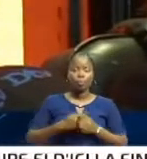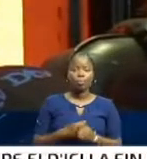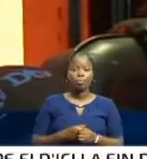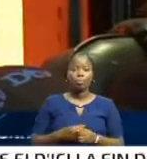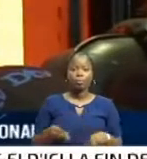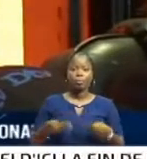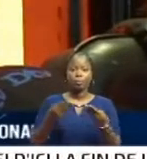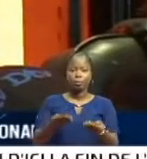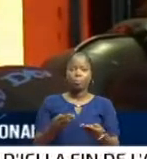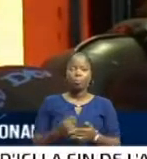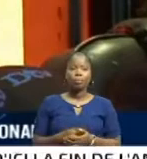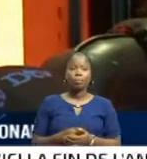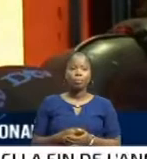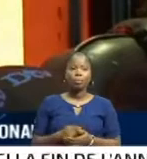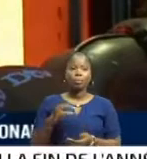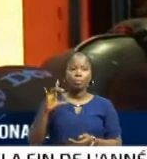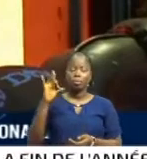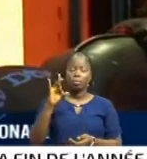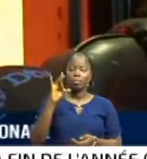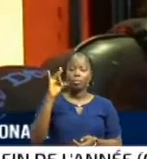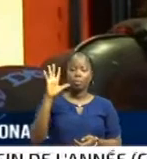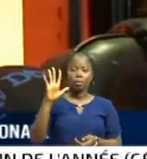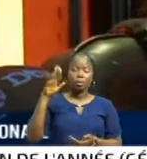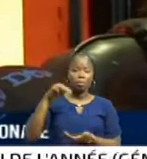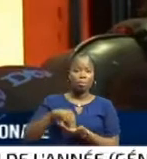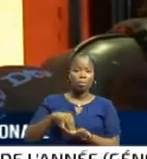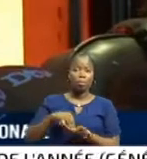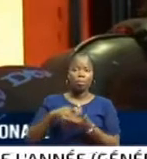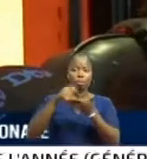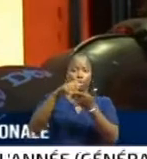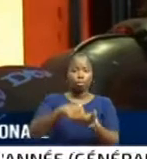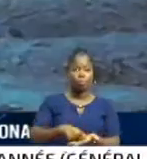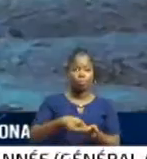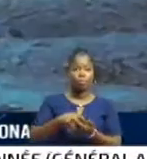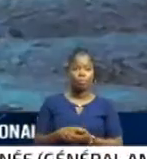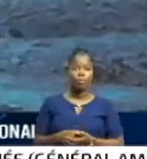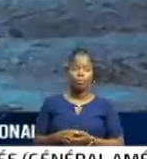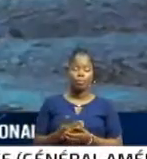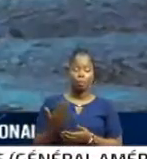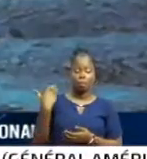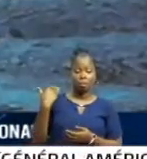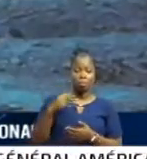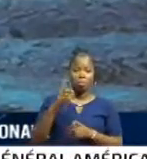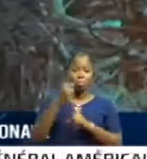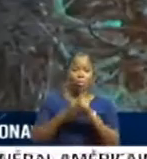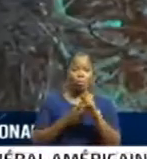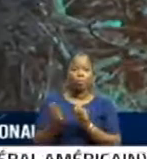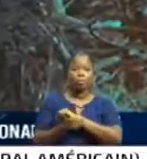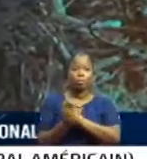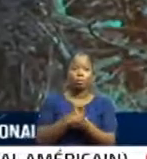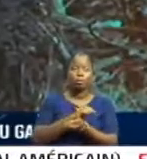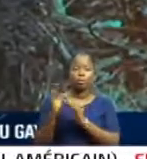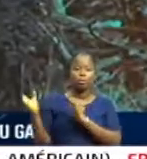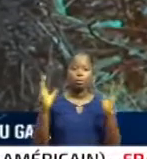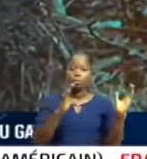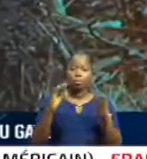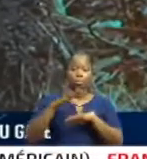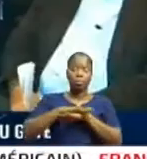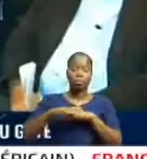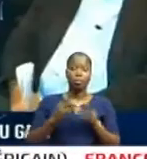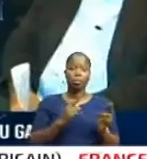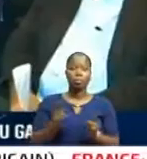décharge de but de 85 mille tonnes de déchets durant les huit derniers mois les changements climatiques impact beaucoup sur les ressources